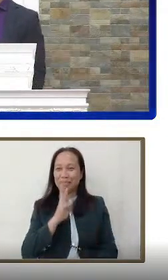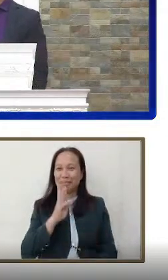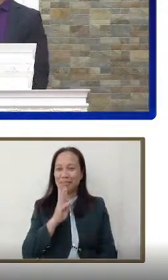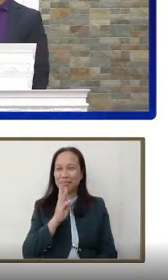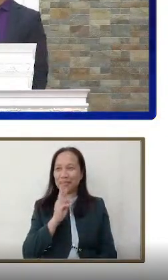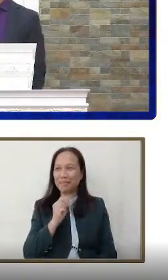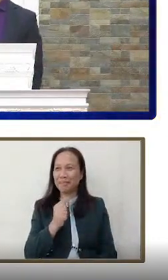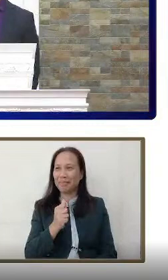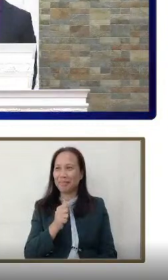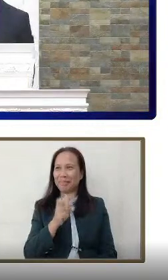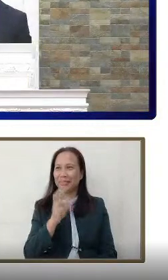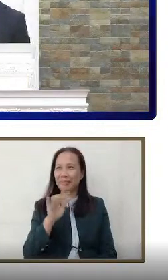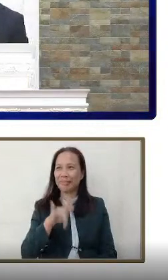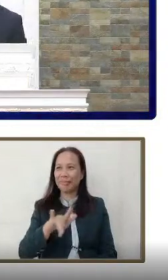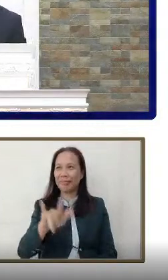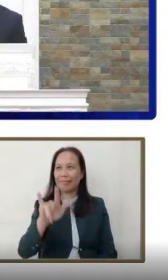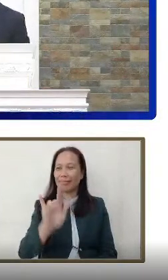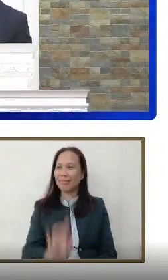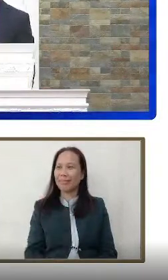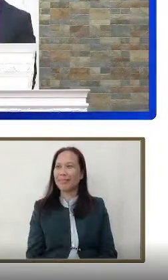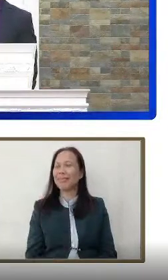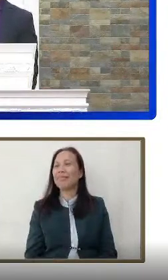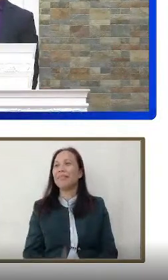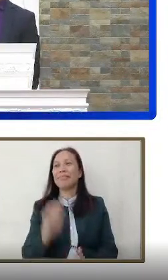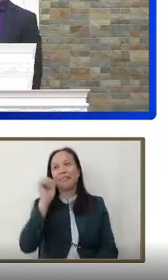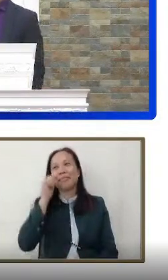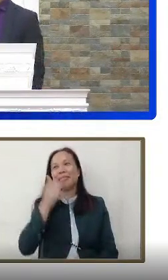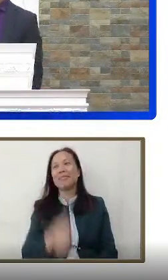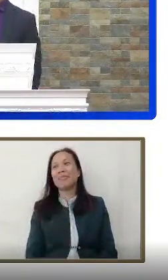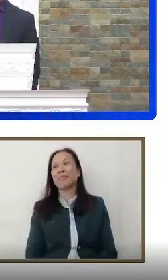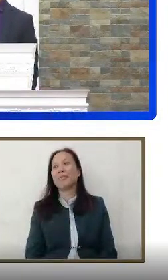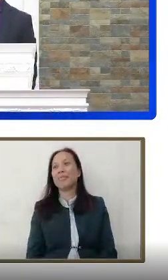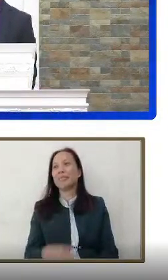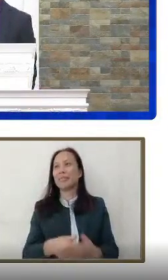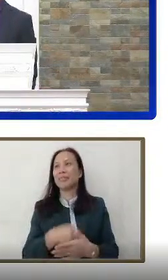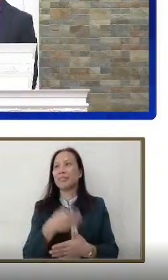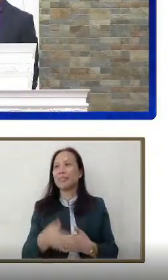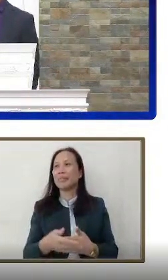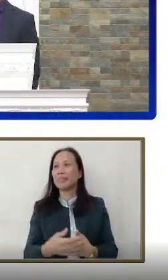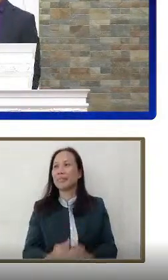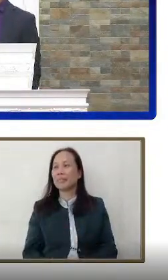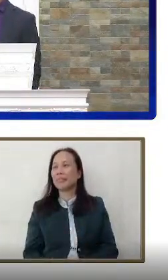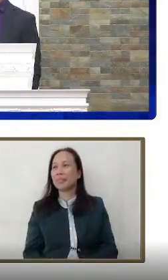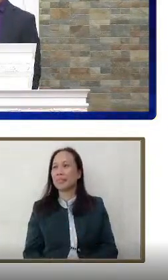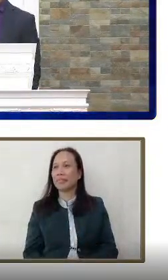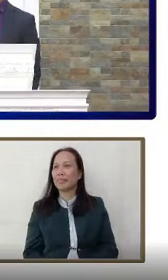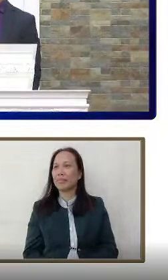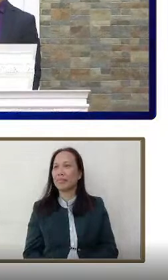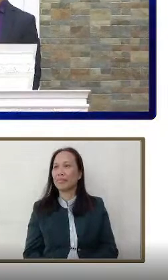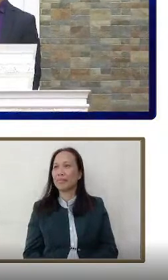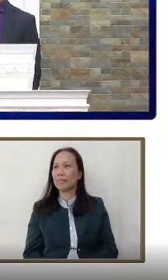Oh, sige, naman, sige. Sir. Okay, thank you. Next. Opo, thank you po.